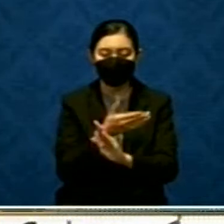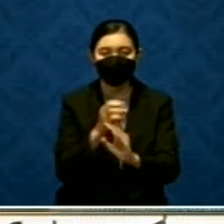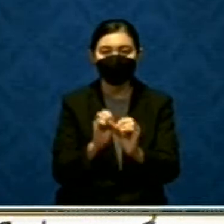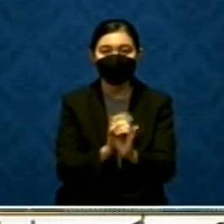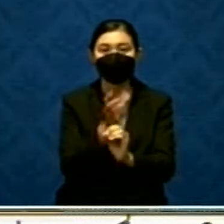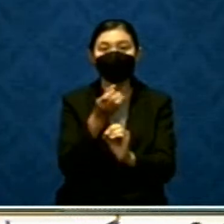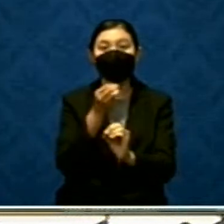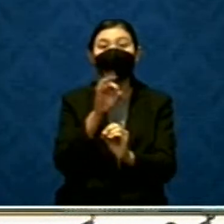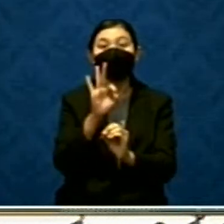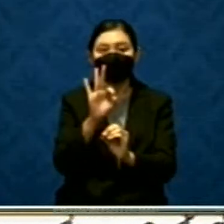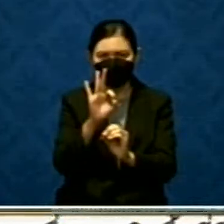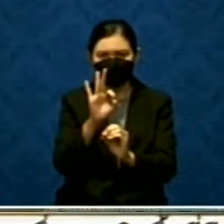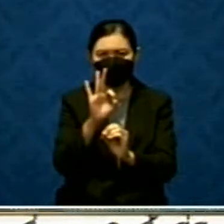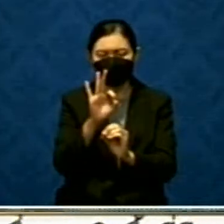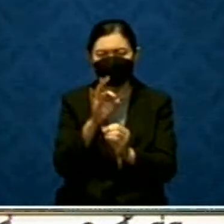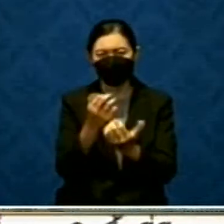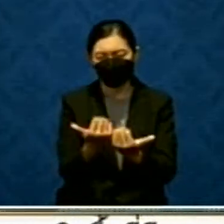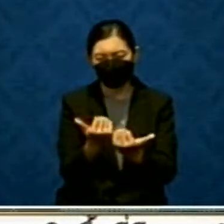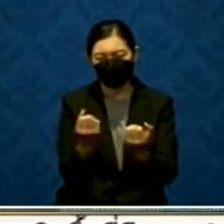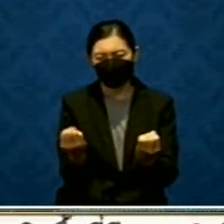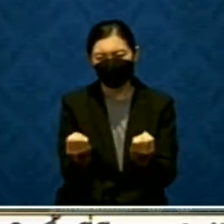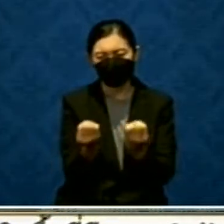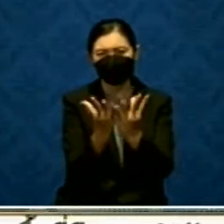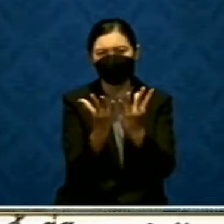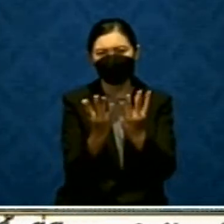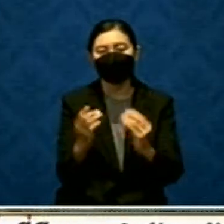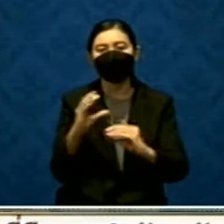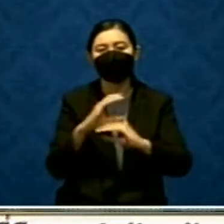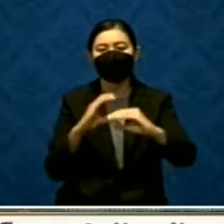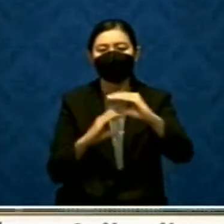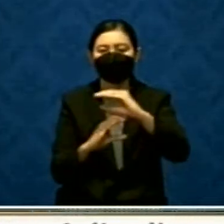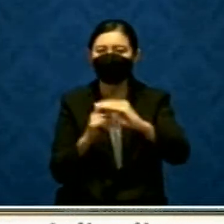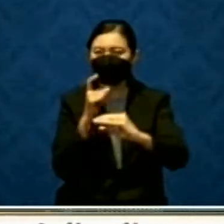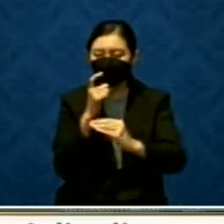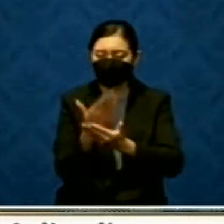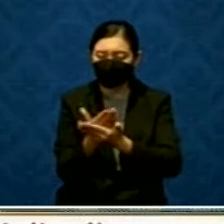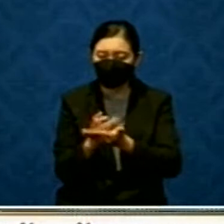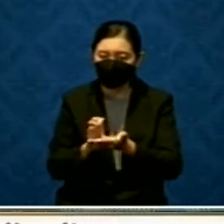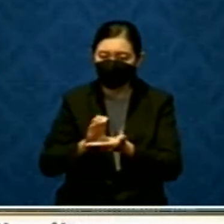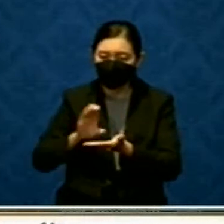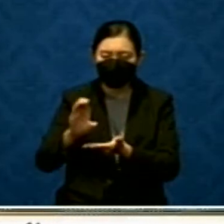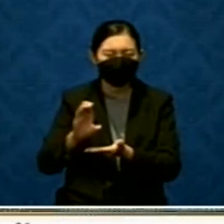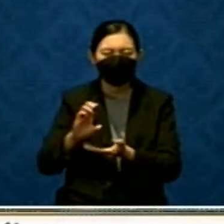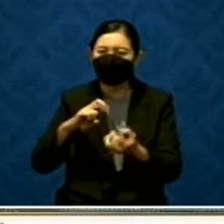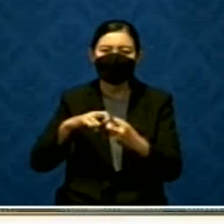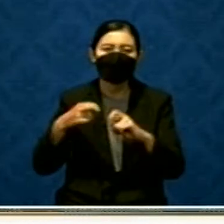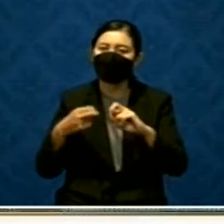ขนาดใหญ่เนี่ยทำไม่ได้นะครับทำได้น้อยมากนะครับอย่างเช่นปี